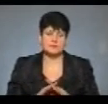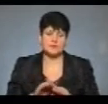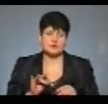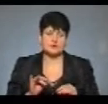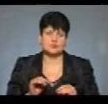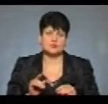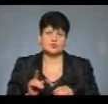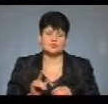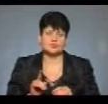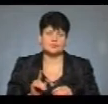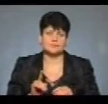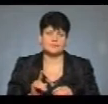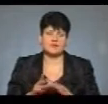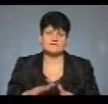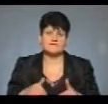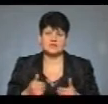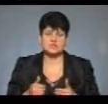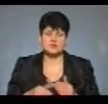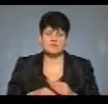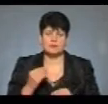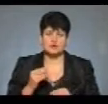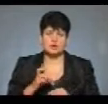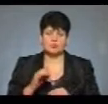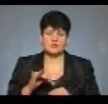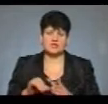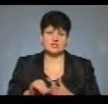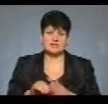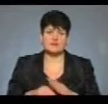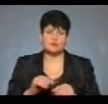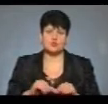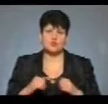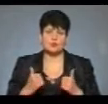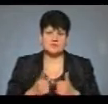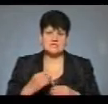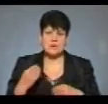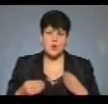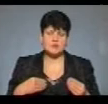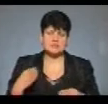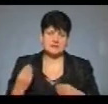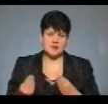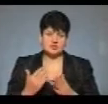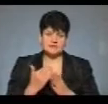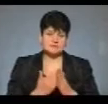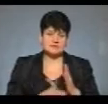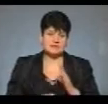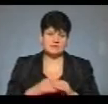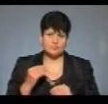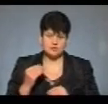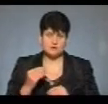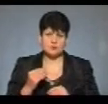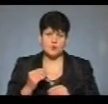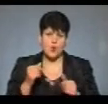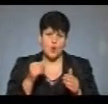щодо, скажімо так, видачі виборчих бюлетенів членам комісії, роздачі списків виборців,